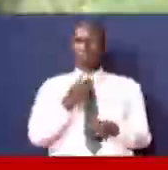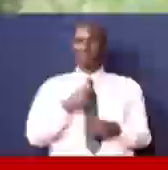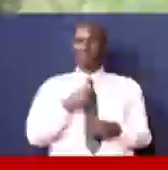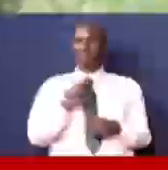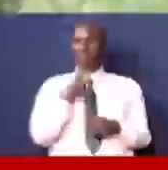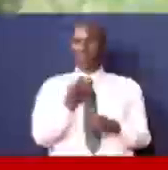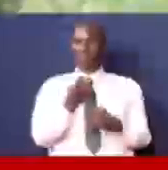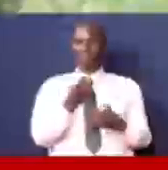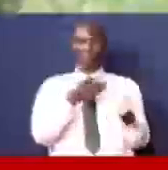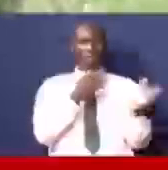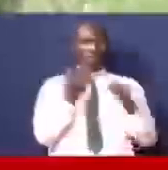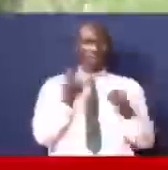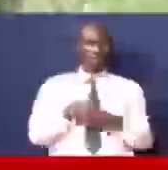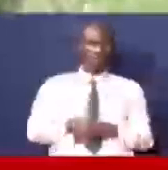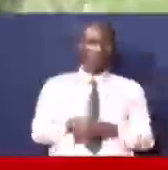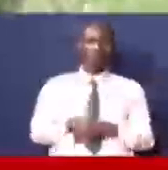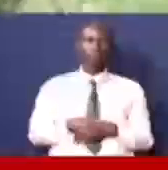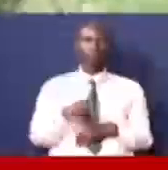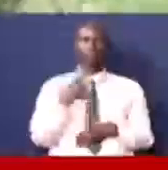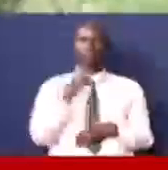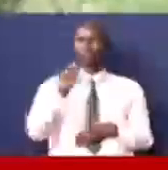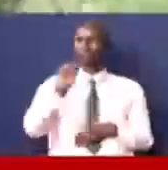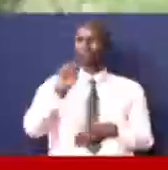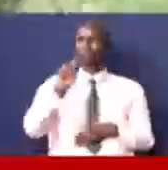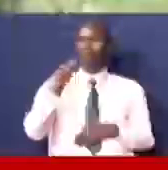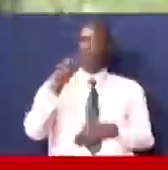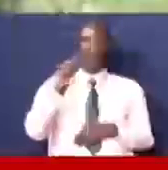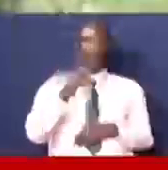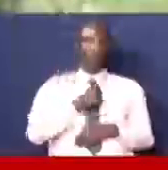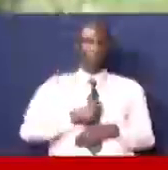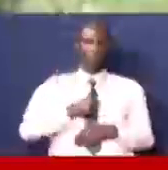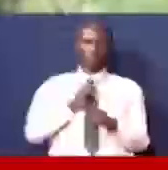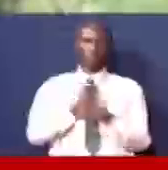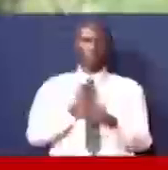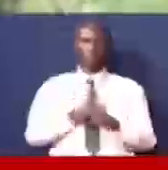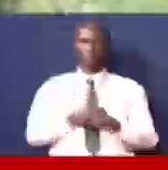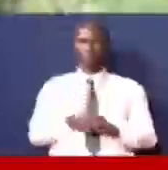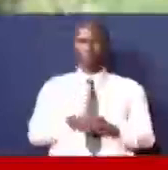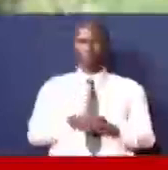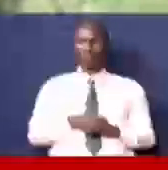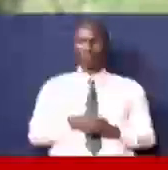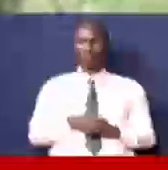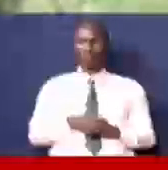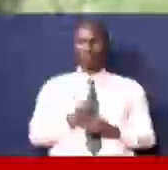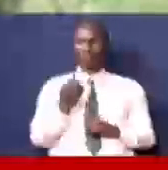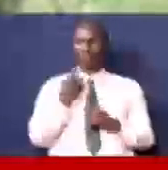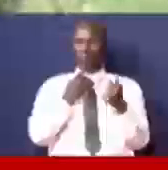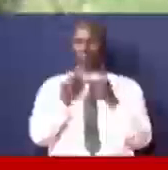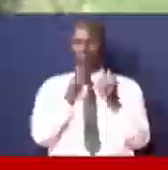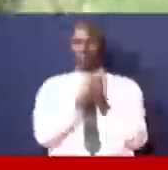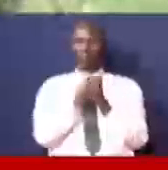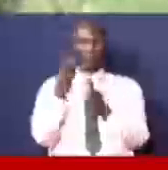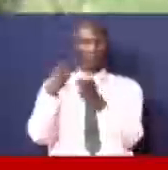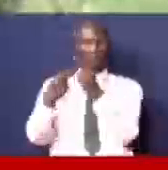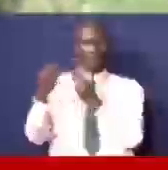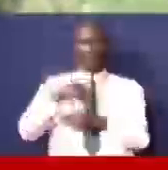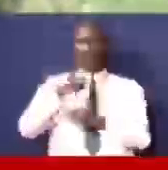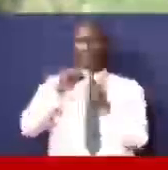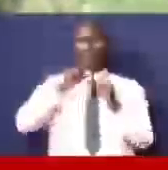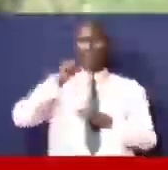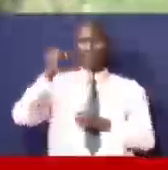wa samwano ni kanane ya Johnston. Pole sana. Yes. Huwa nene tuwezi tu na historia hii tu ya